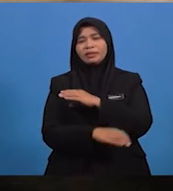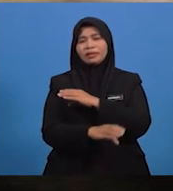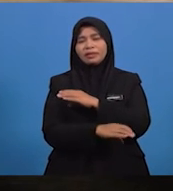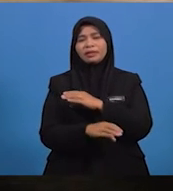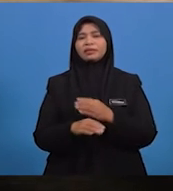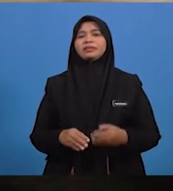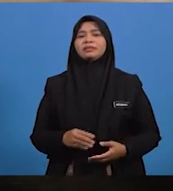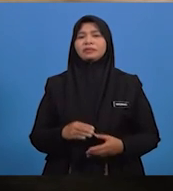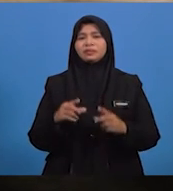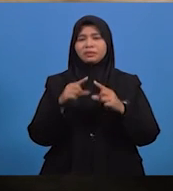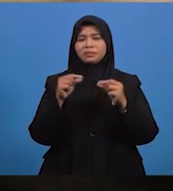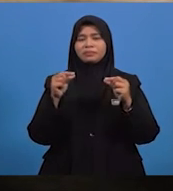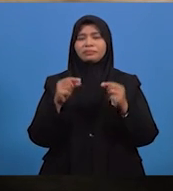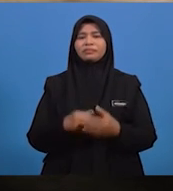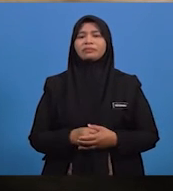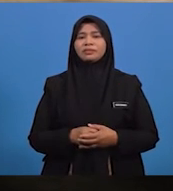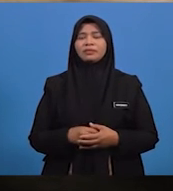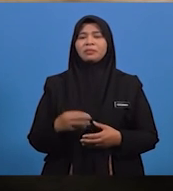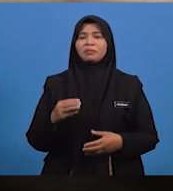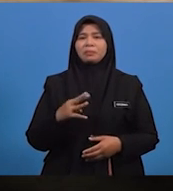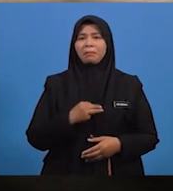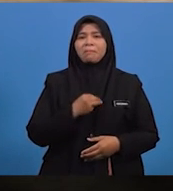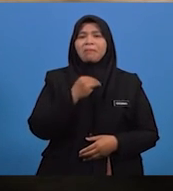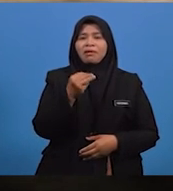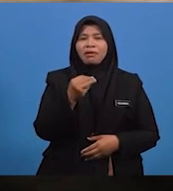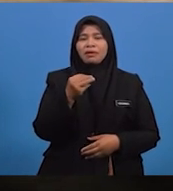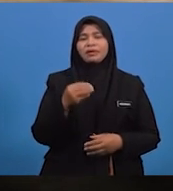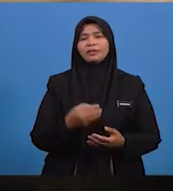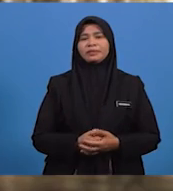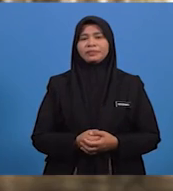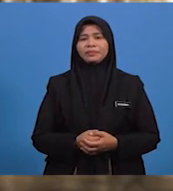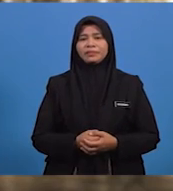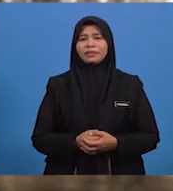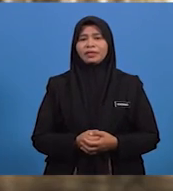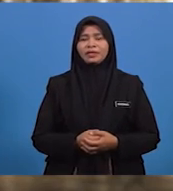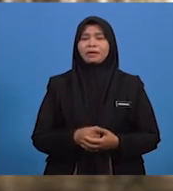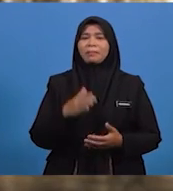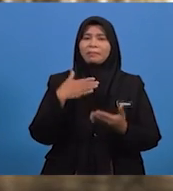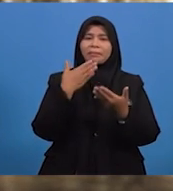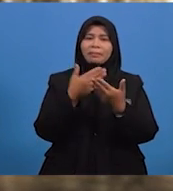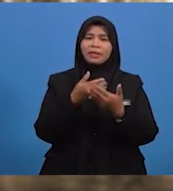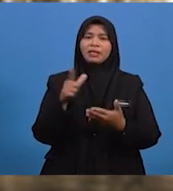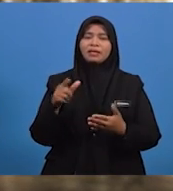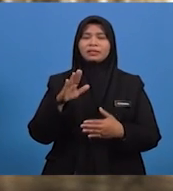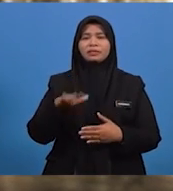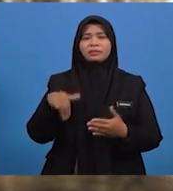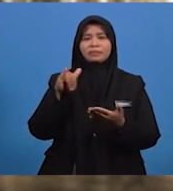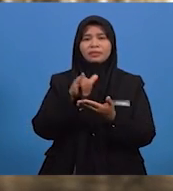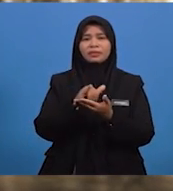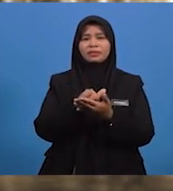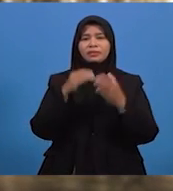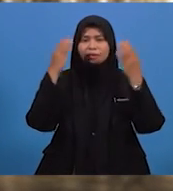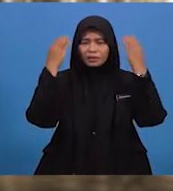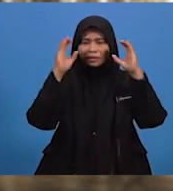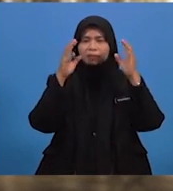menjadi kemegahan kepada masyarakat Jepun secara umumnya. Baiklah, sebelum itu,